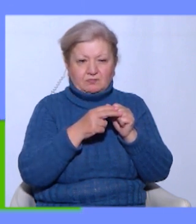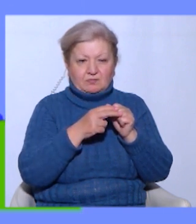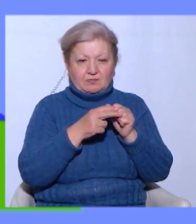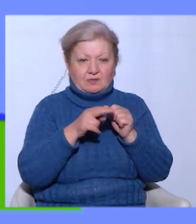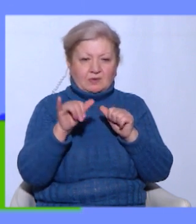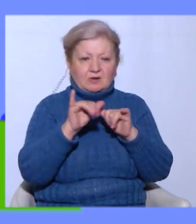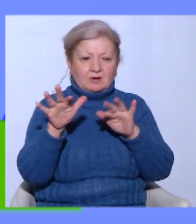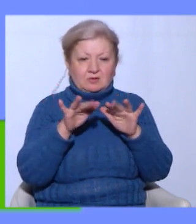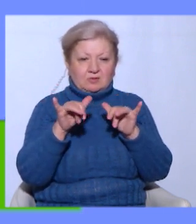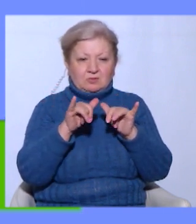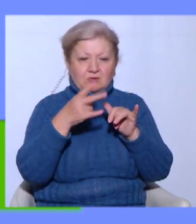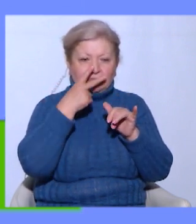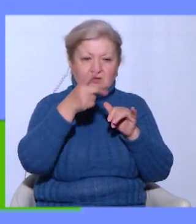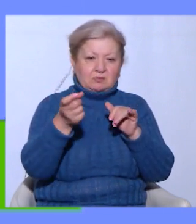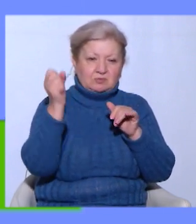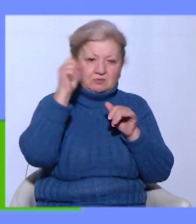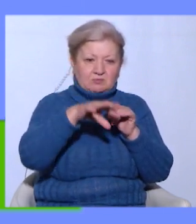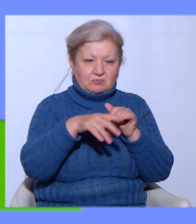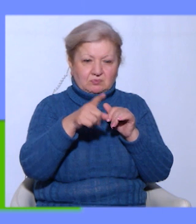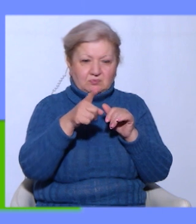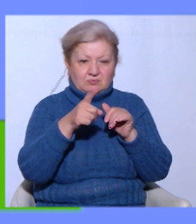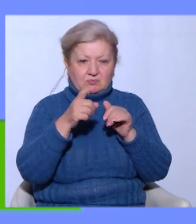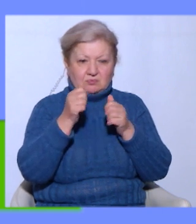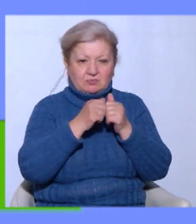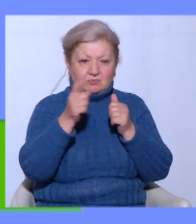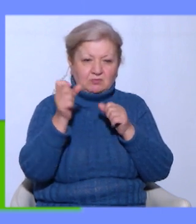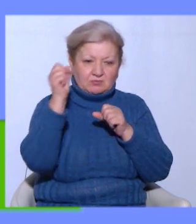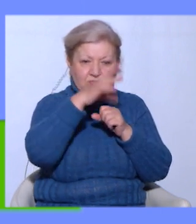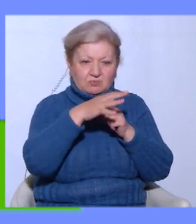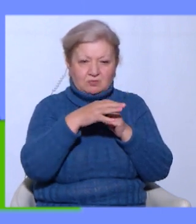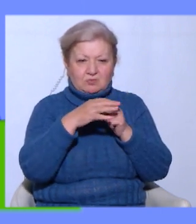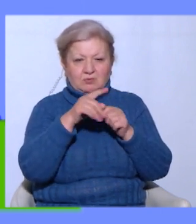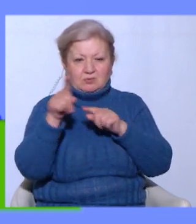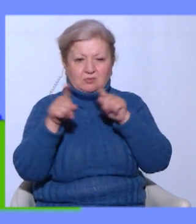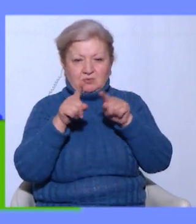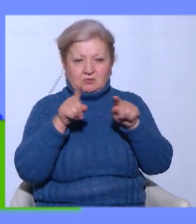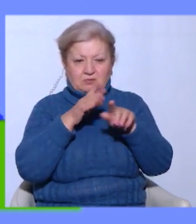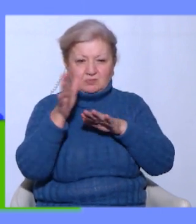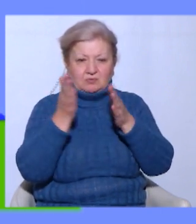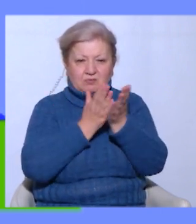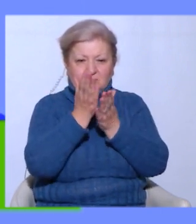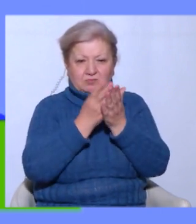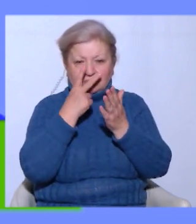აი მხების მიმართულებით გაისროლა ამანაც ხებით.